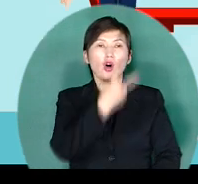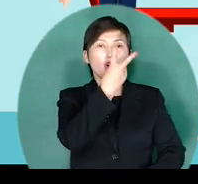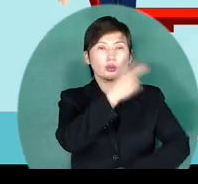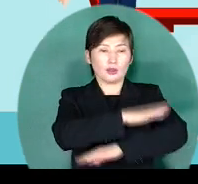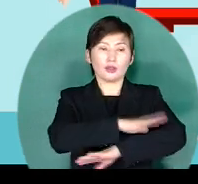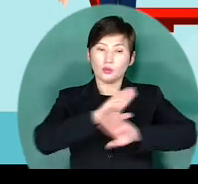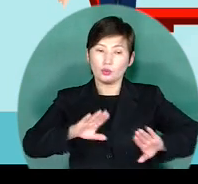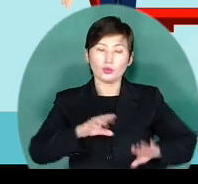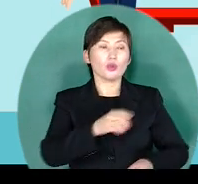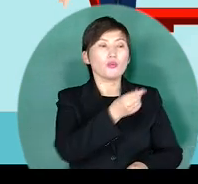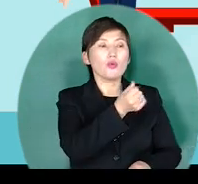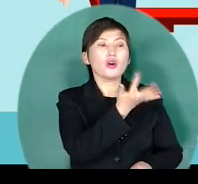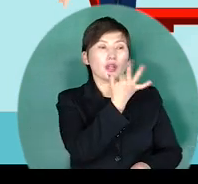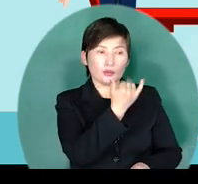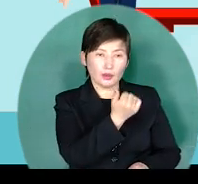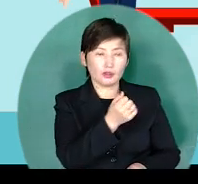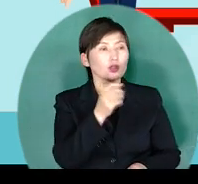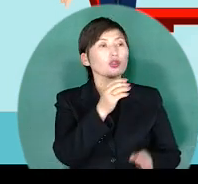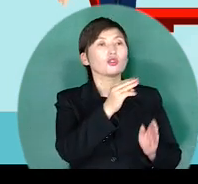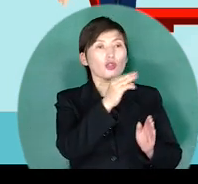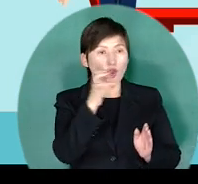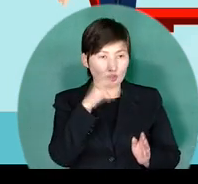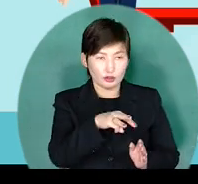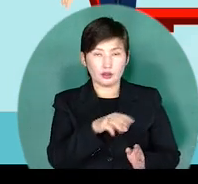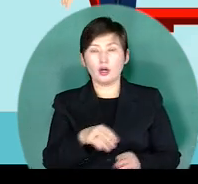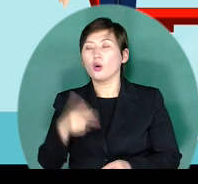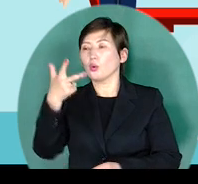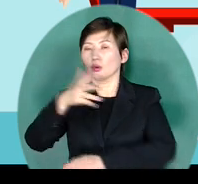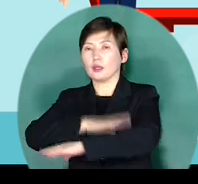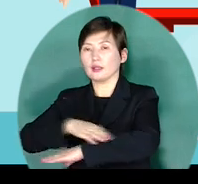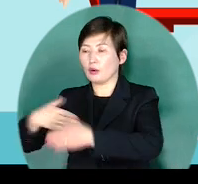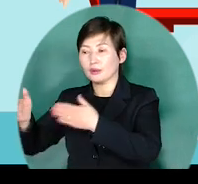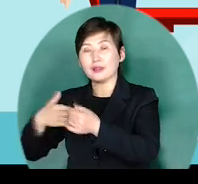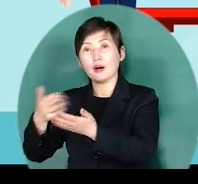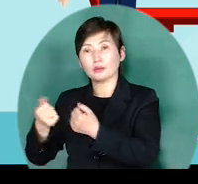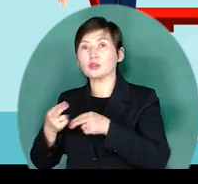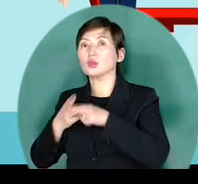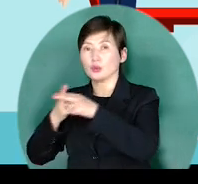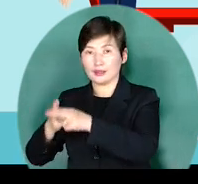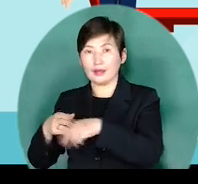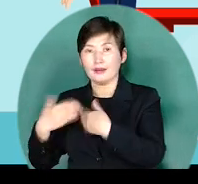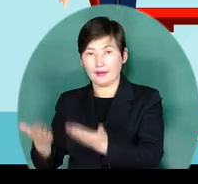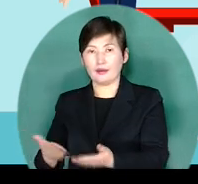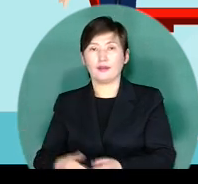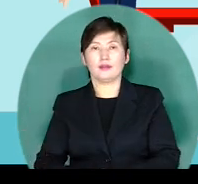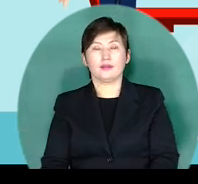2 дугаар ангийнхан мөнгөнд дэвсгэртэл тоолох, 3 дугаар ангийнхан худалдан авах зүйлсийн үнийн дүнг тооцоолоход нь тусалцгаая.